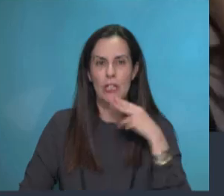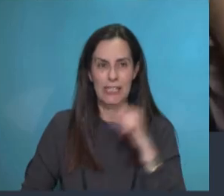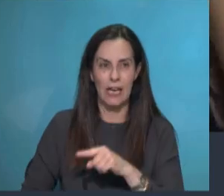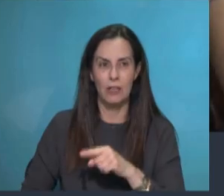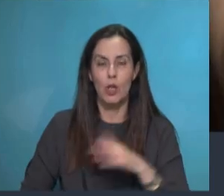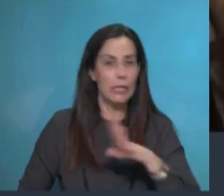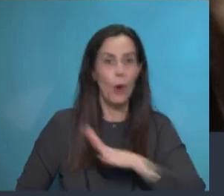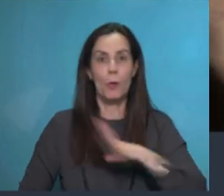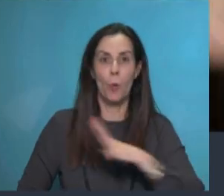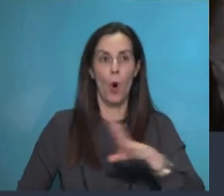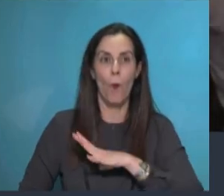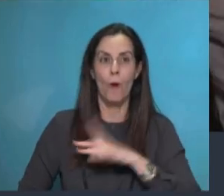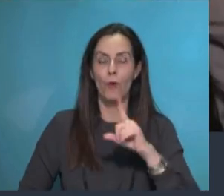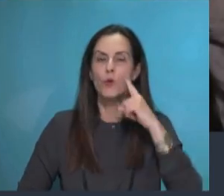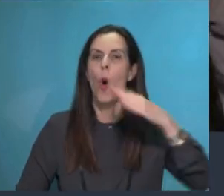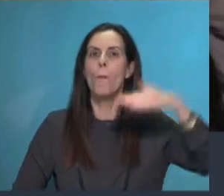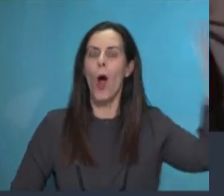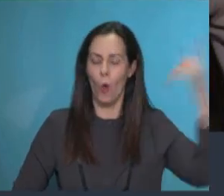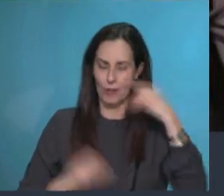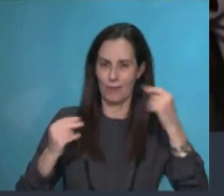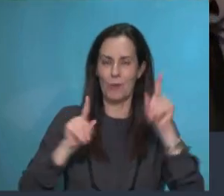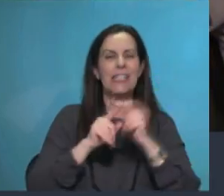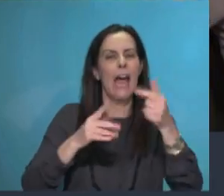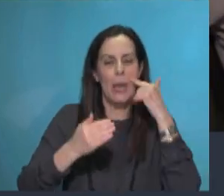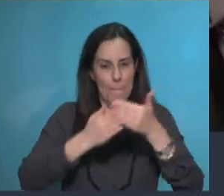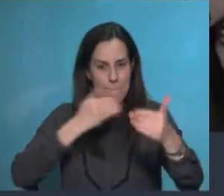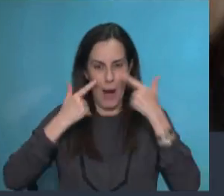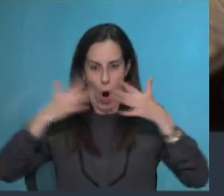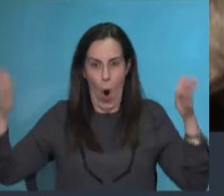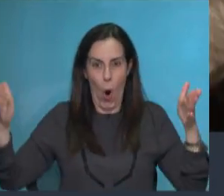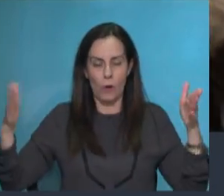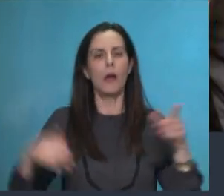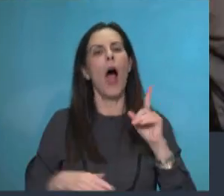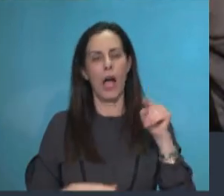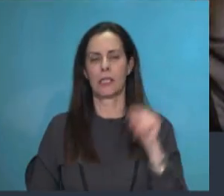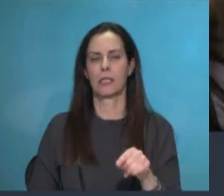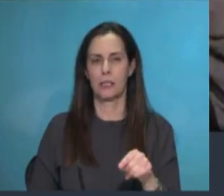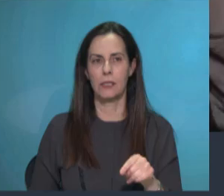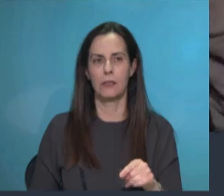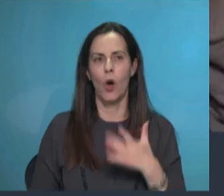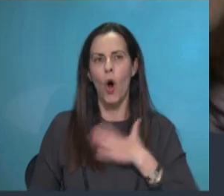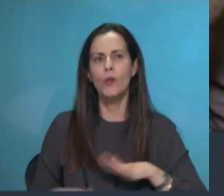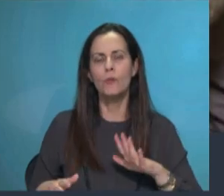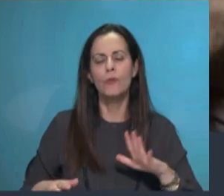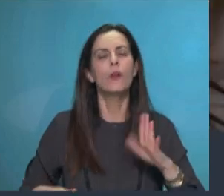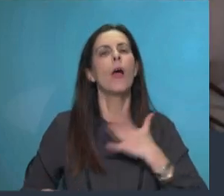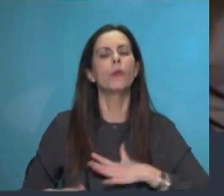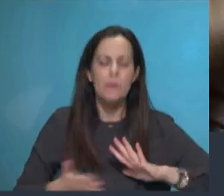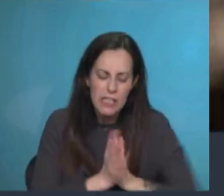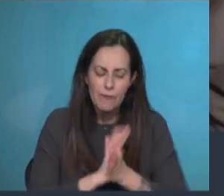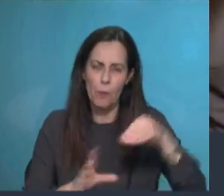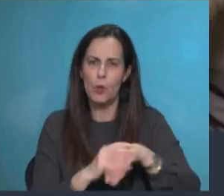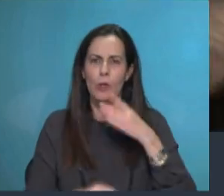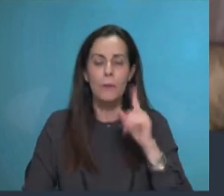איום, איום, איום, איום, ולא מי שרואה מרחוק ורואה את התמונה הגדולה, אז הם רוצים שיהיה צפוף בתוך הארץ.